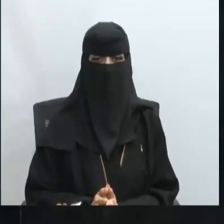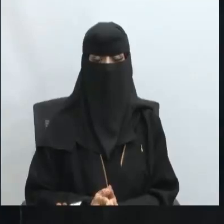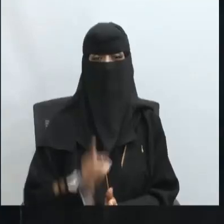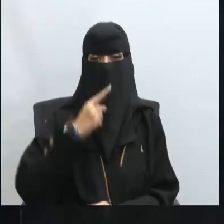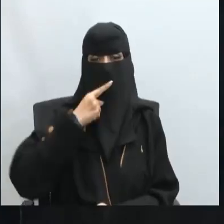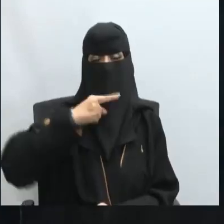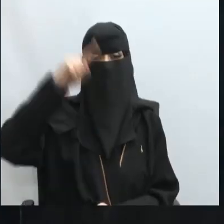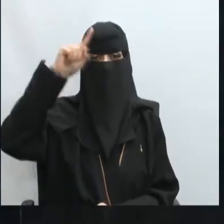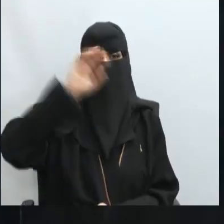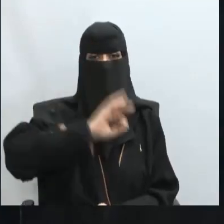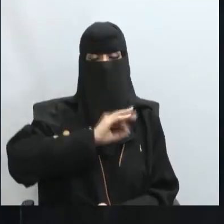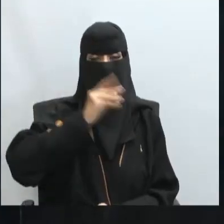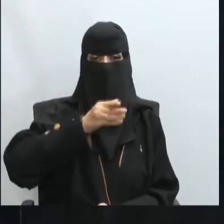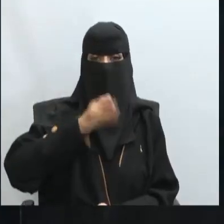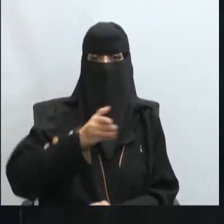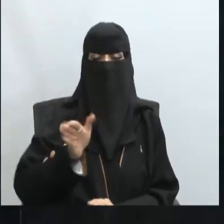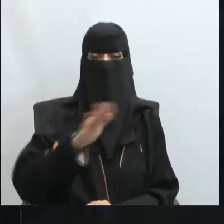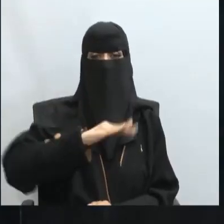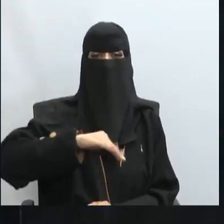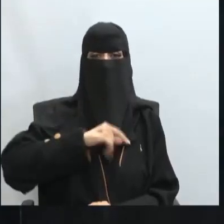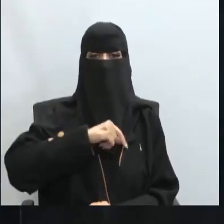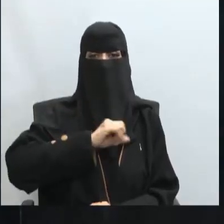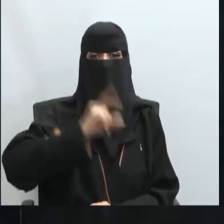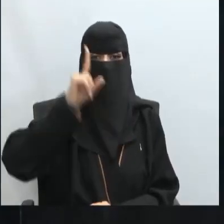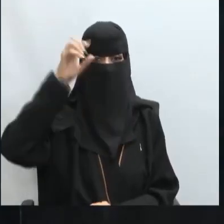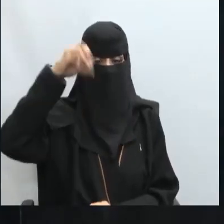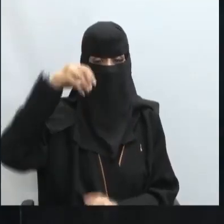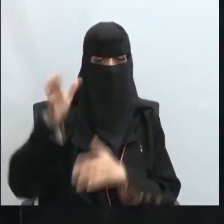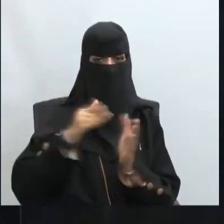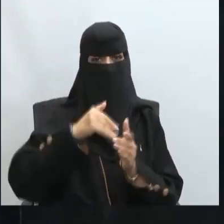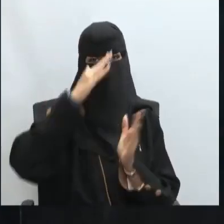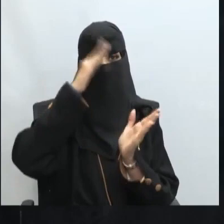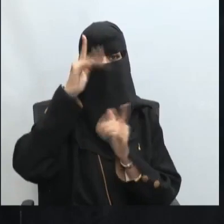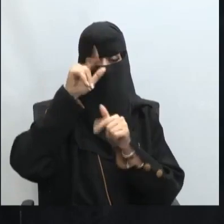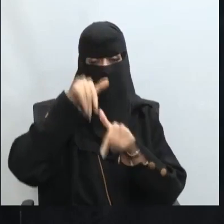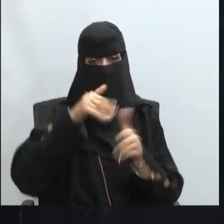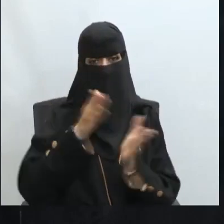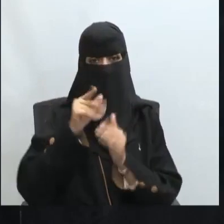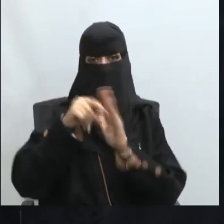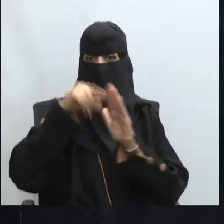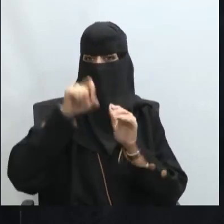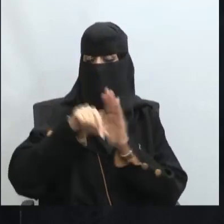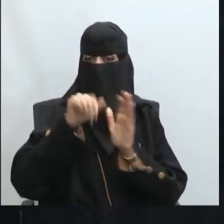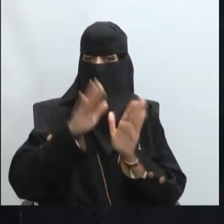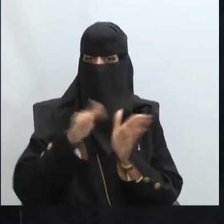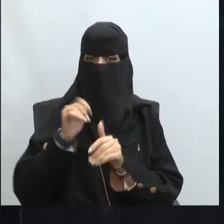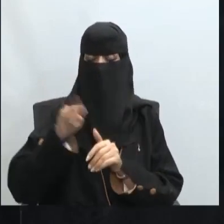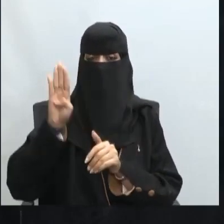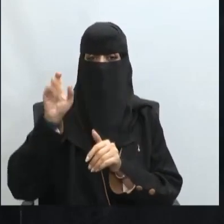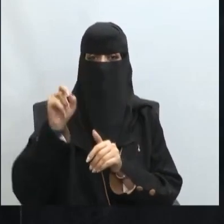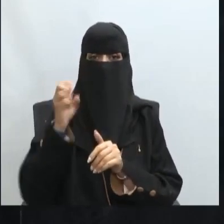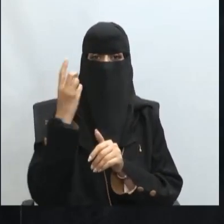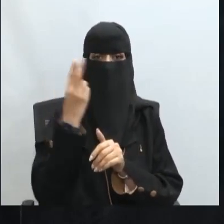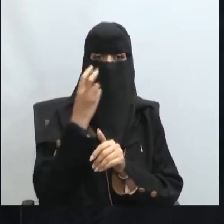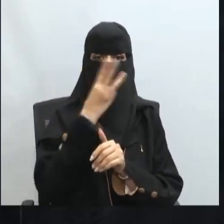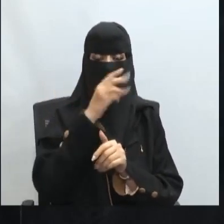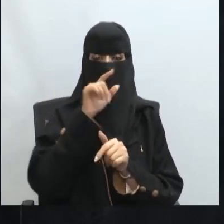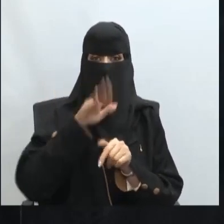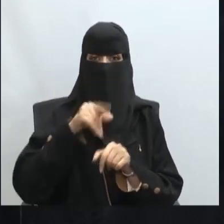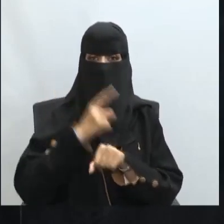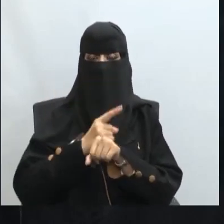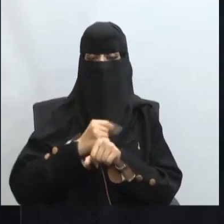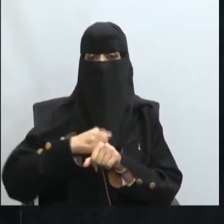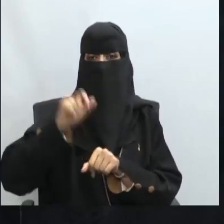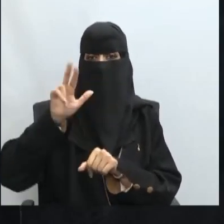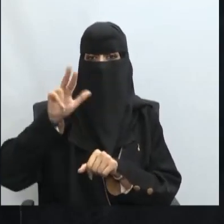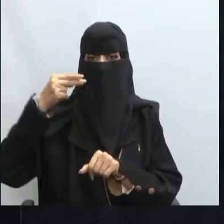بسم الله الرحمن الرحيم السلام عليكم ورحمه الله وبركاته اهلا وسهلا بكم في درس جديد من دروس كيمياء اثنين ثلاثه معكم معلمتكم